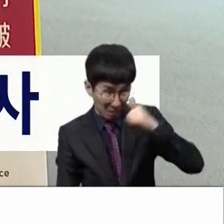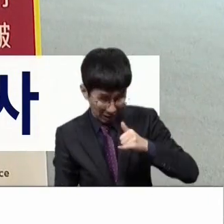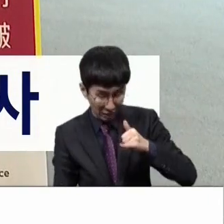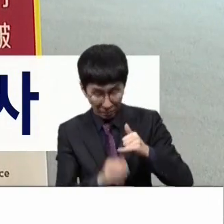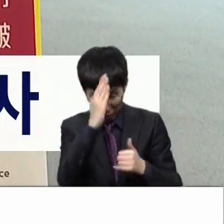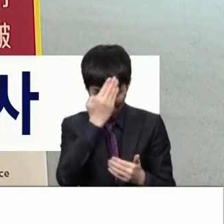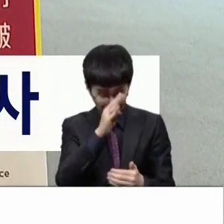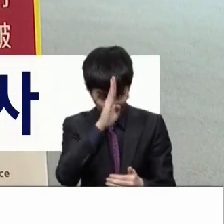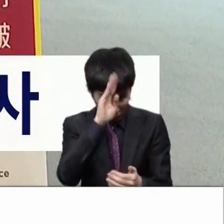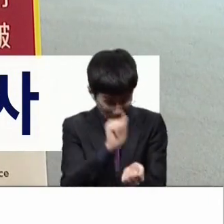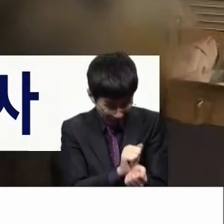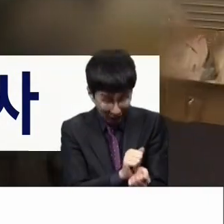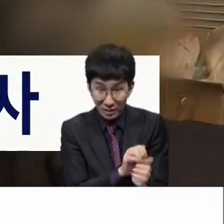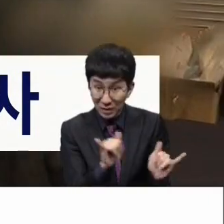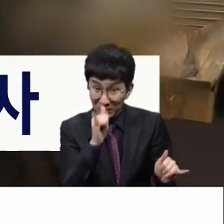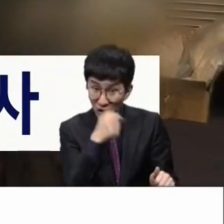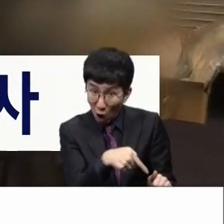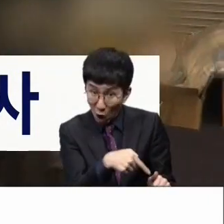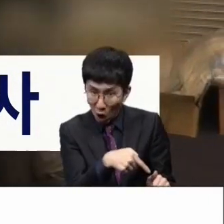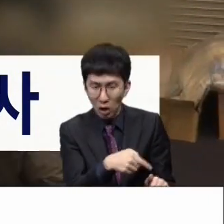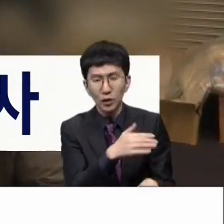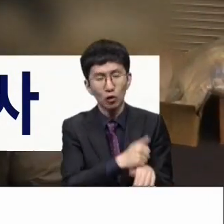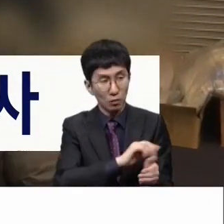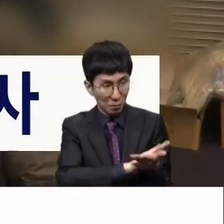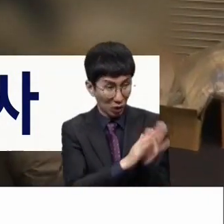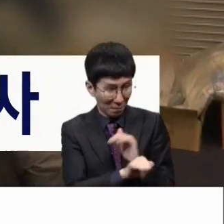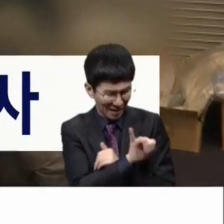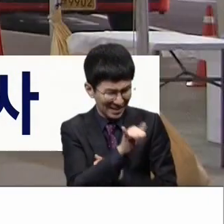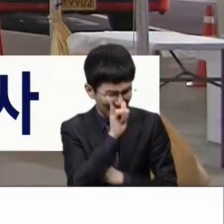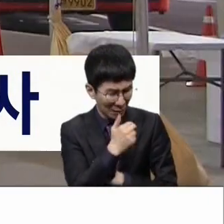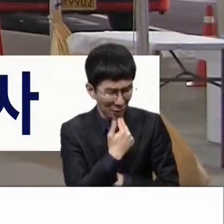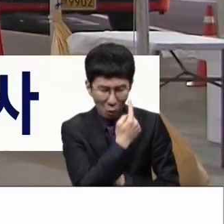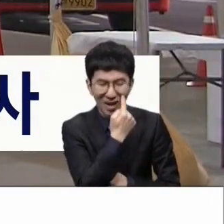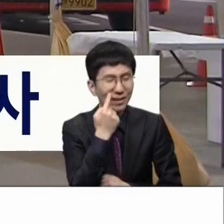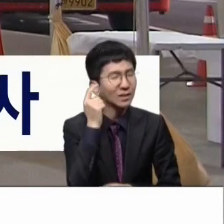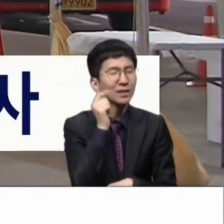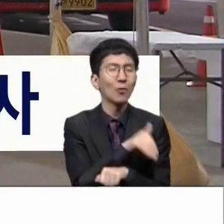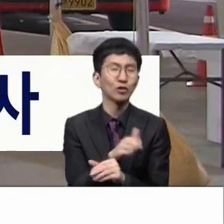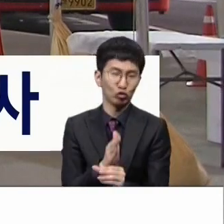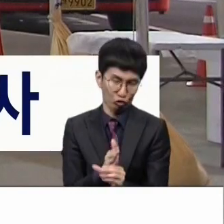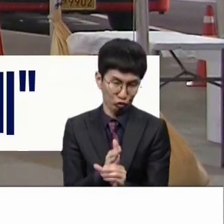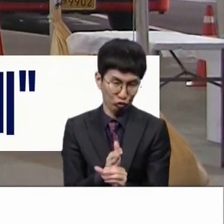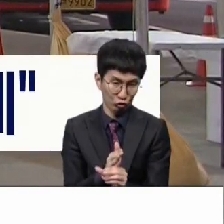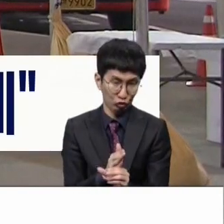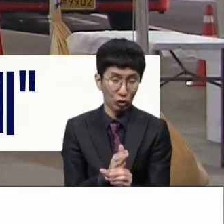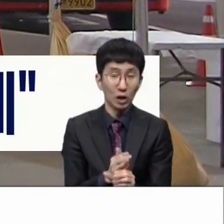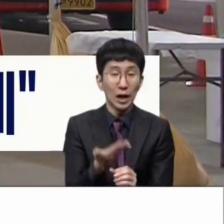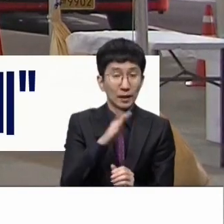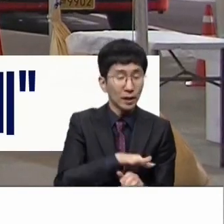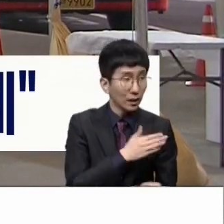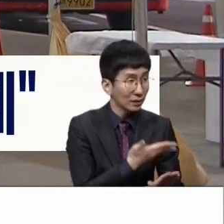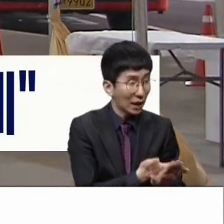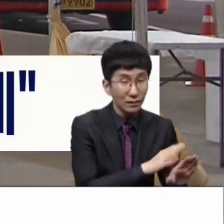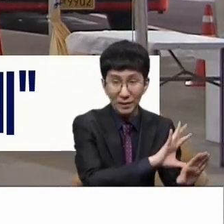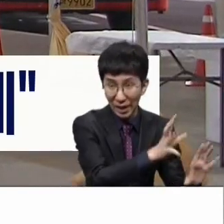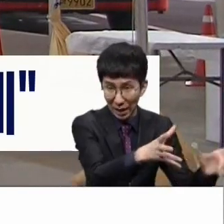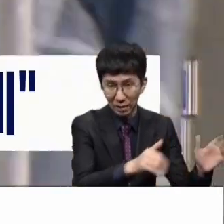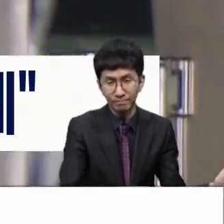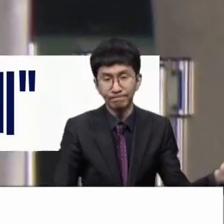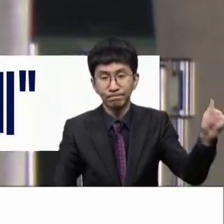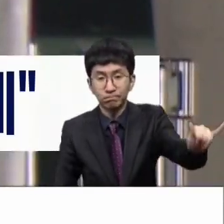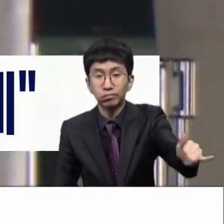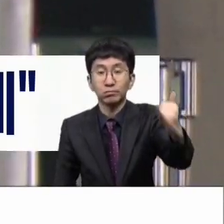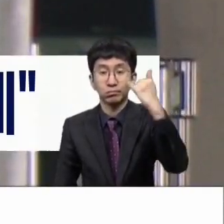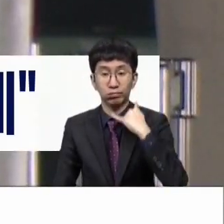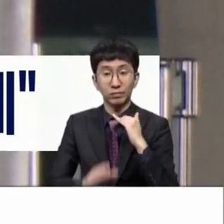경우 최근 문제가 된 변이 바이러스 여부를 검사할 계획입니다. 제3국을 경유해 우리나라에 올 경우 앞서